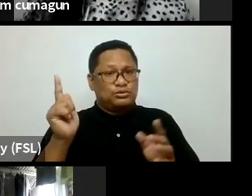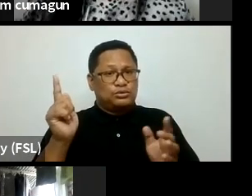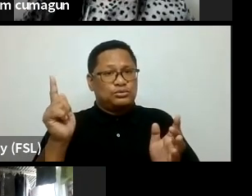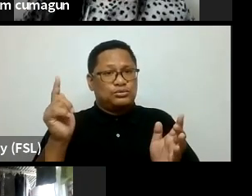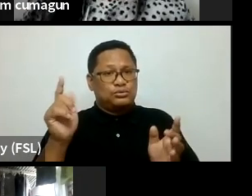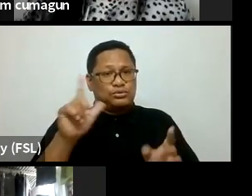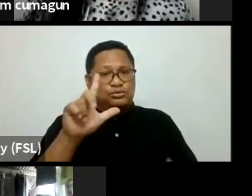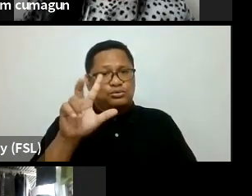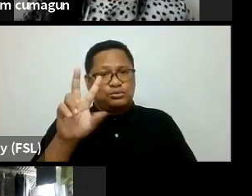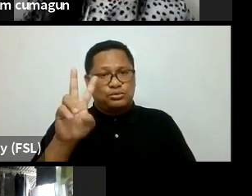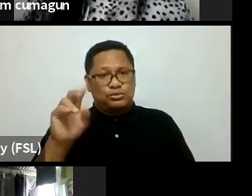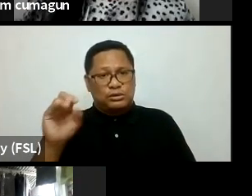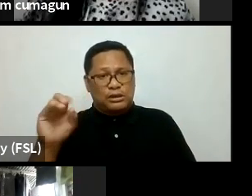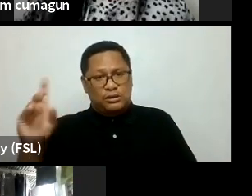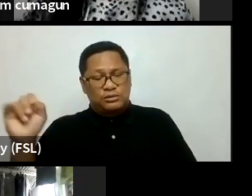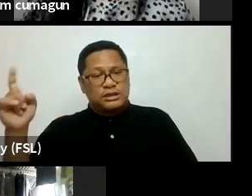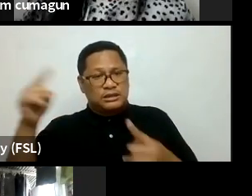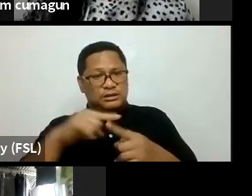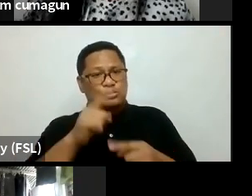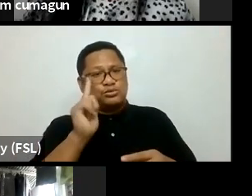2011. I see. Okay, sige.